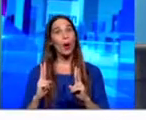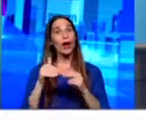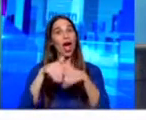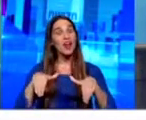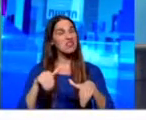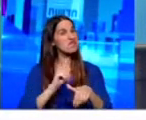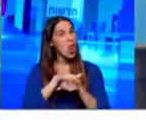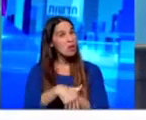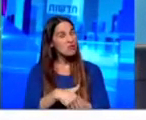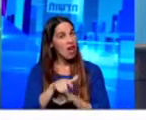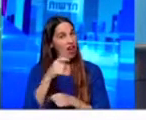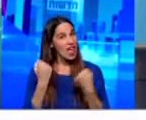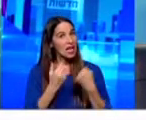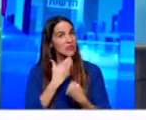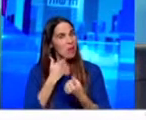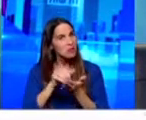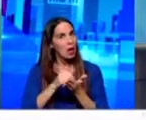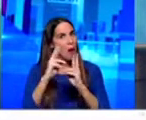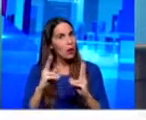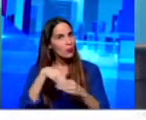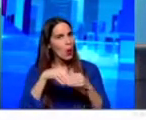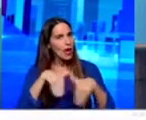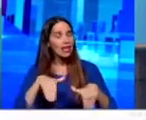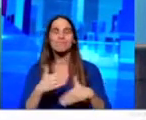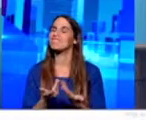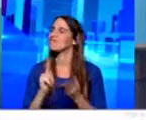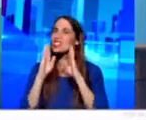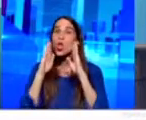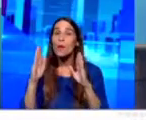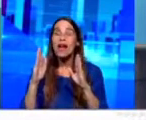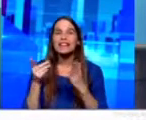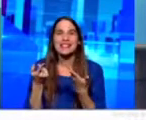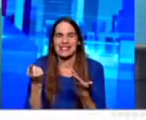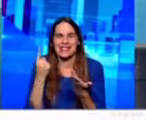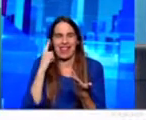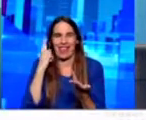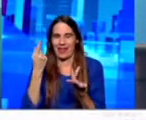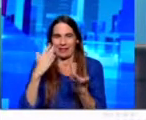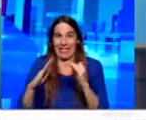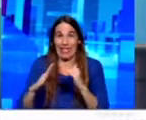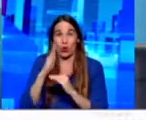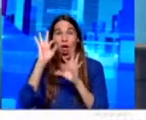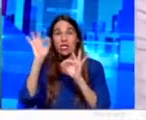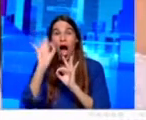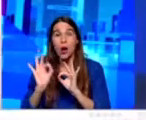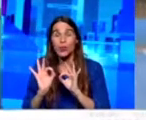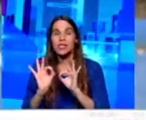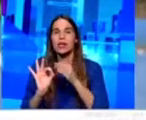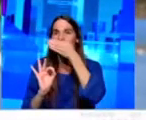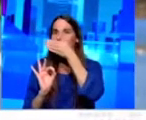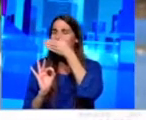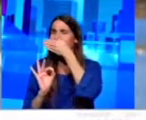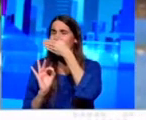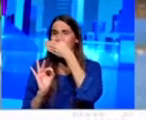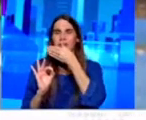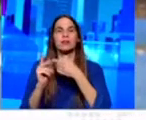לא ממש משפיע על הנהגים בישראל. זה פשוט לא יאומן. זה א', גידול של 10%, וב', זה